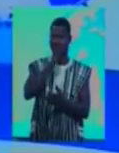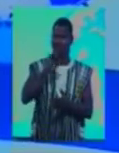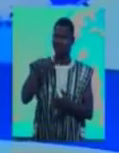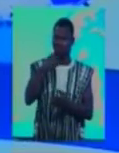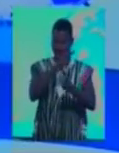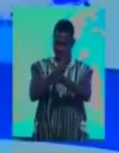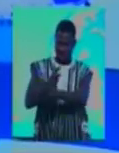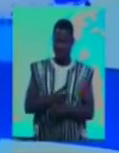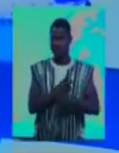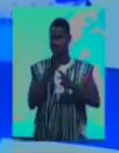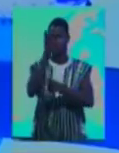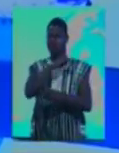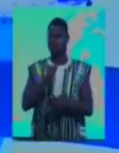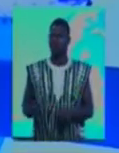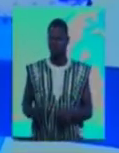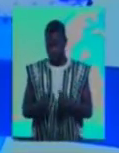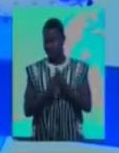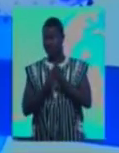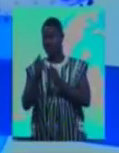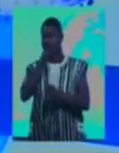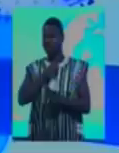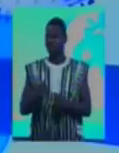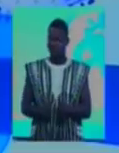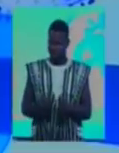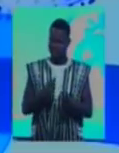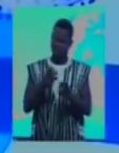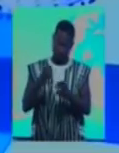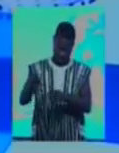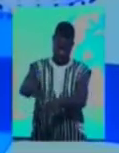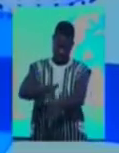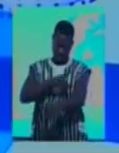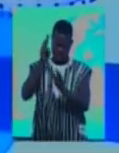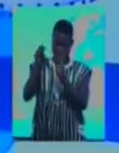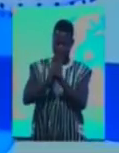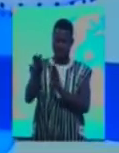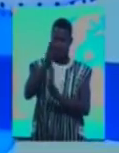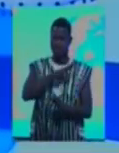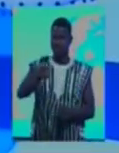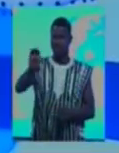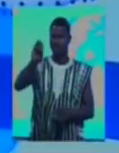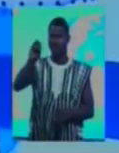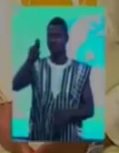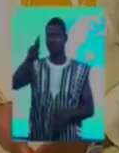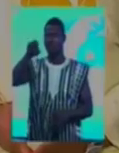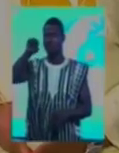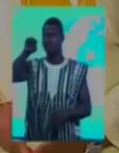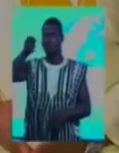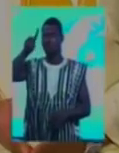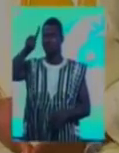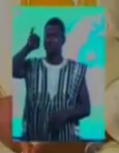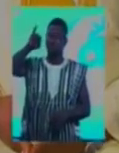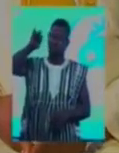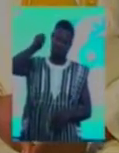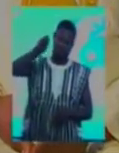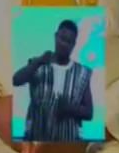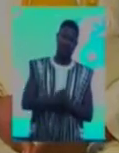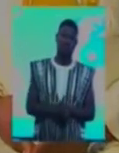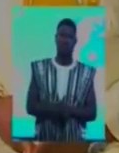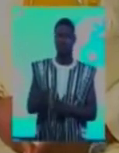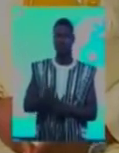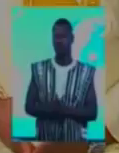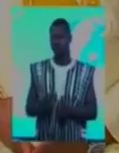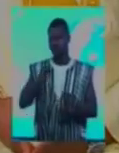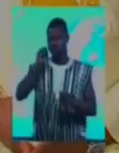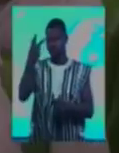la préservation durable de ces corridors. Compte rendu avec Bernard Combelem et Herman Doué. Ils sont tous